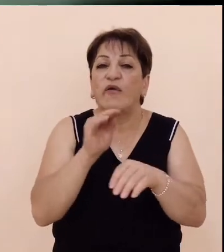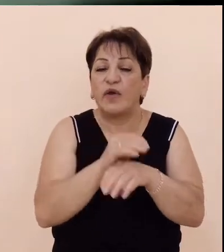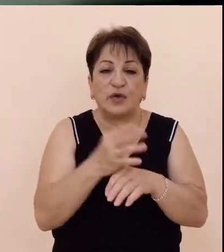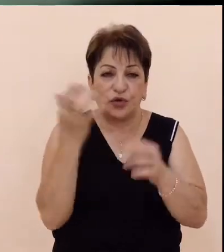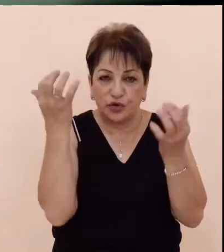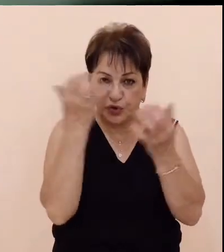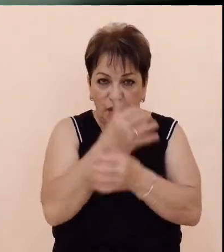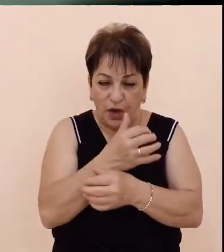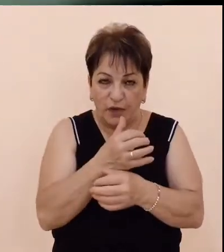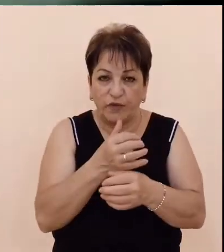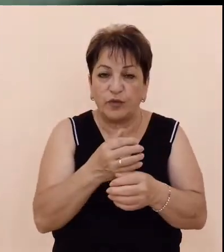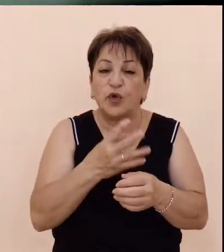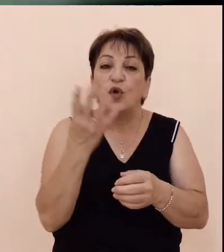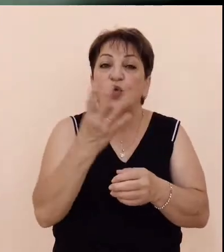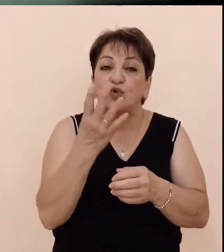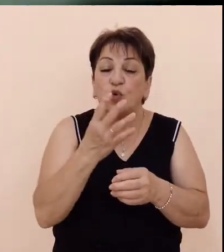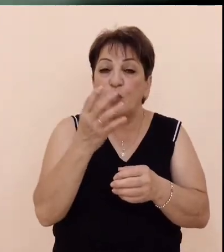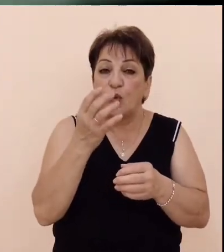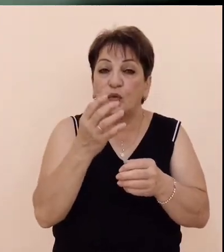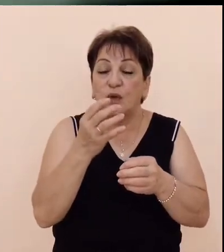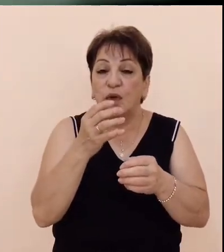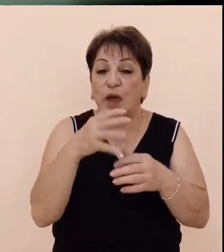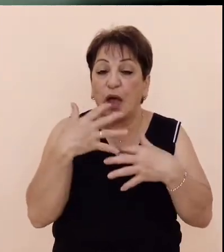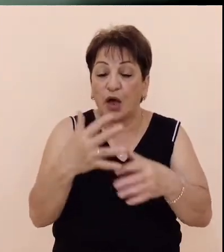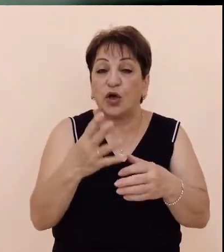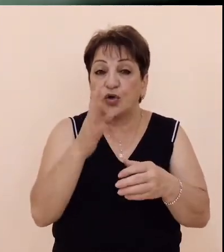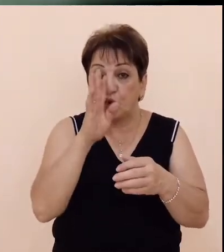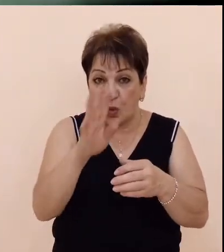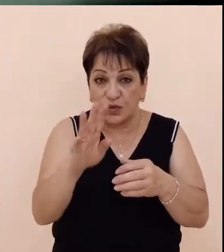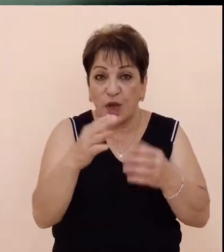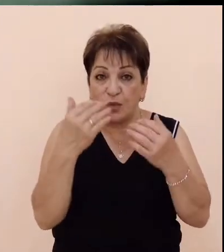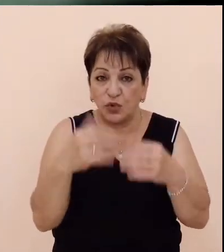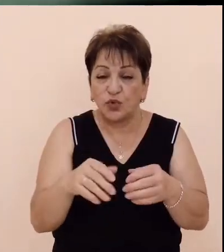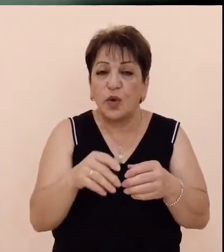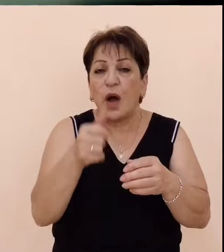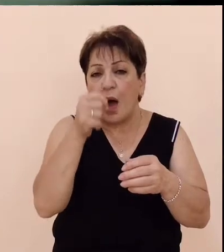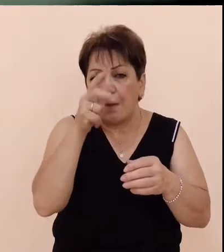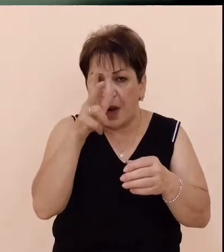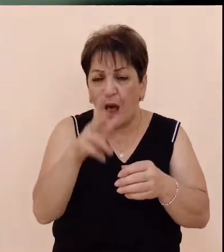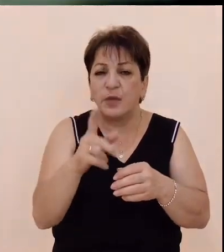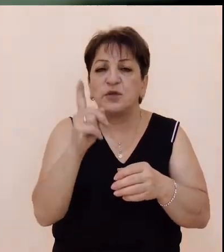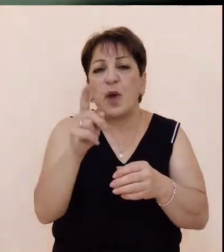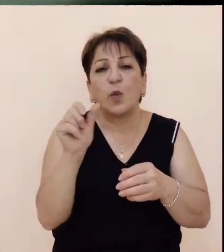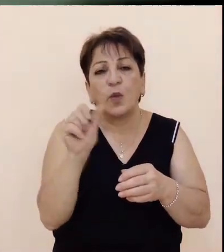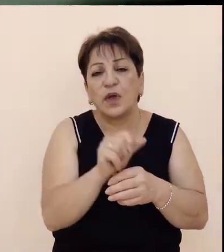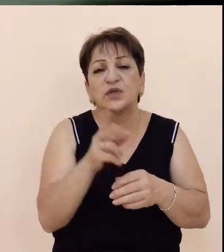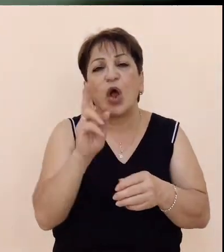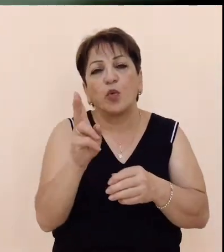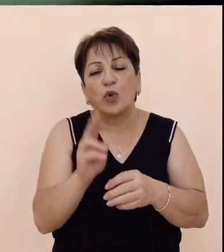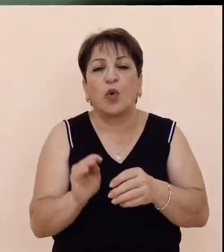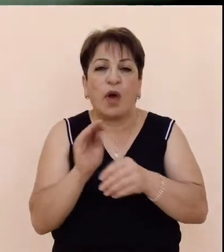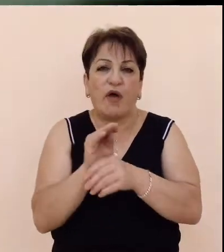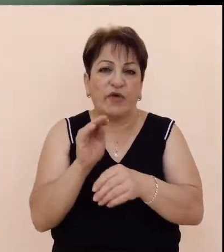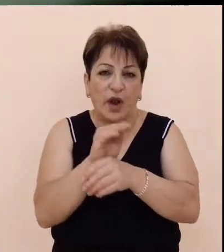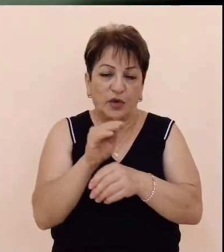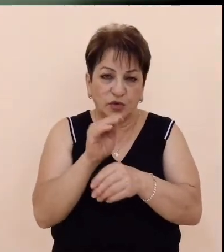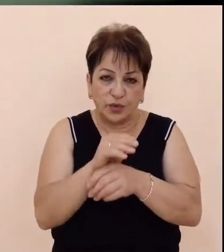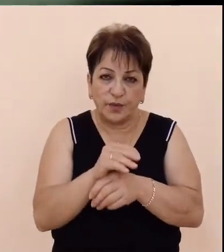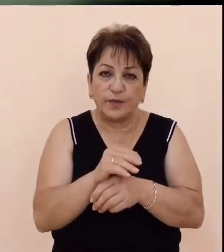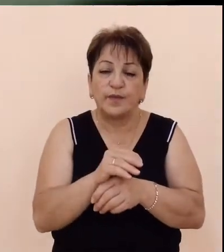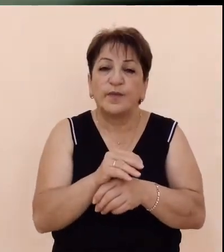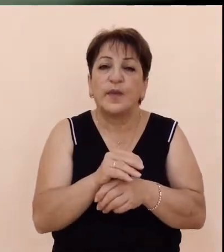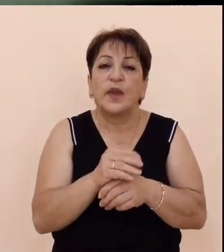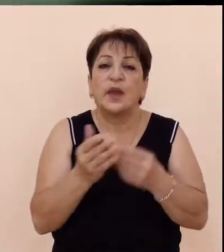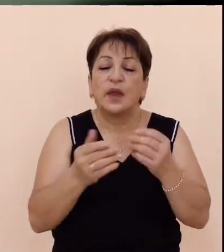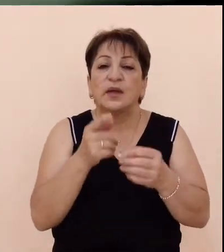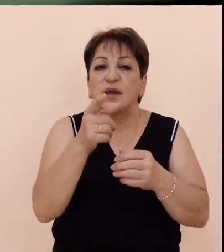չէ։ Հղիության 4-րդ ամսից ամեն ամիս սպասեք քաշի 1.5-2 կիլոգրամ ավելացում,